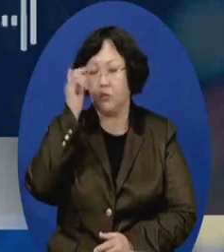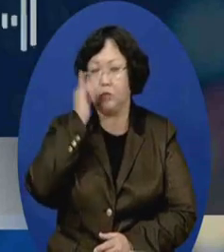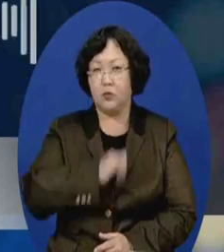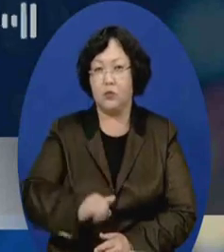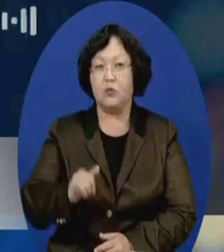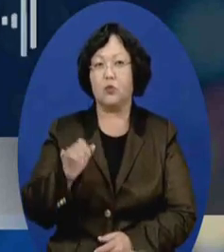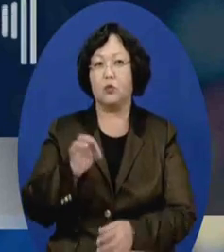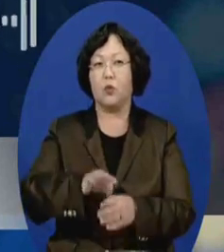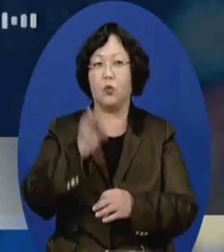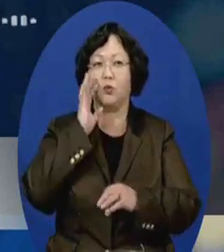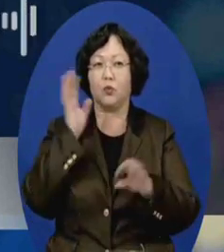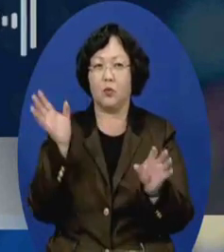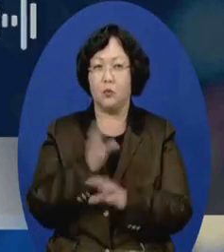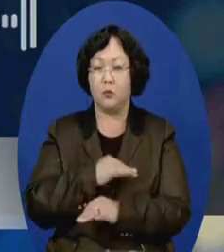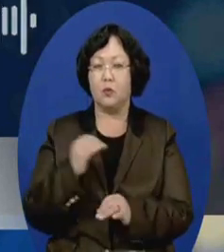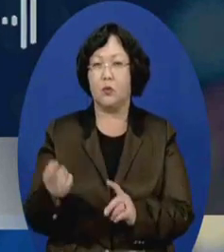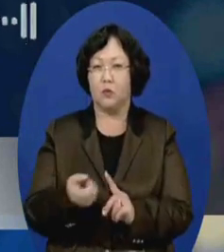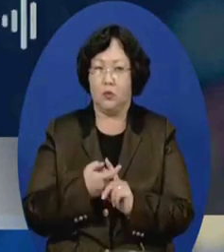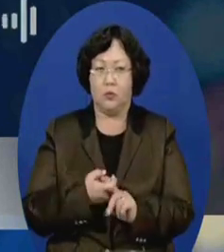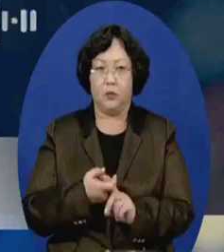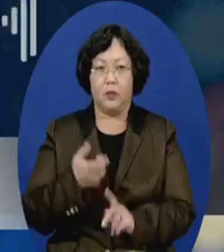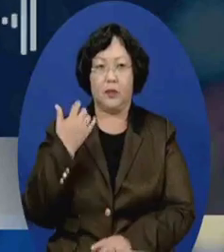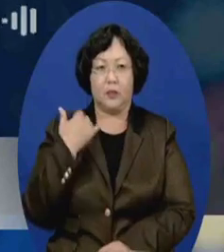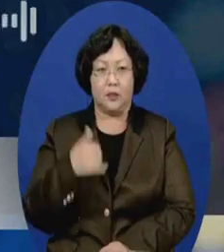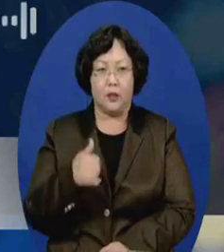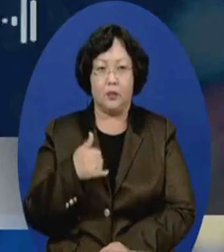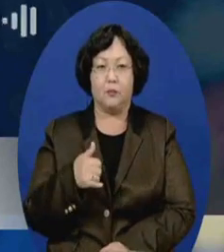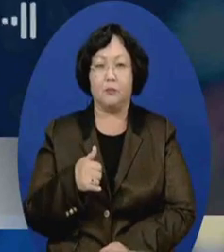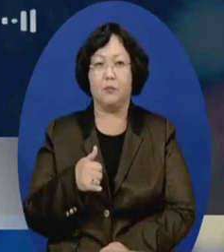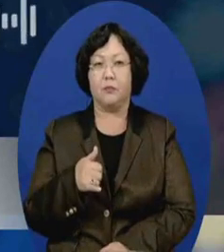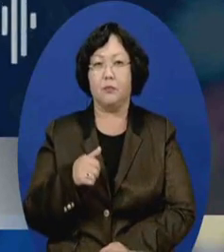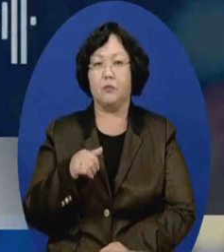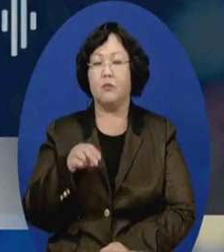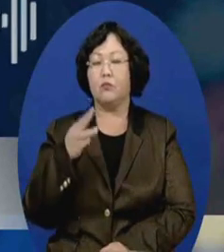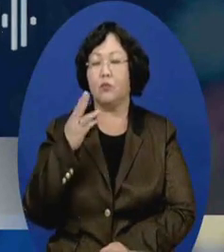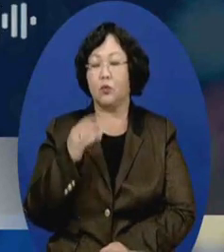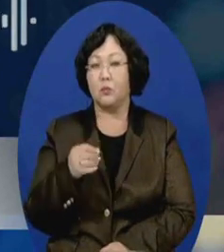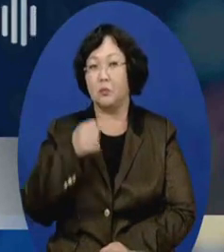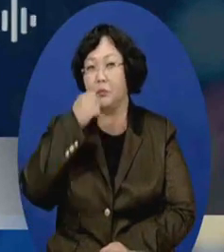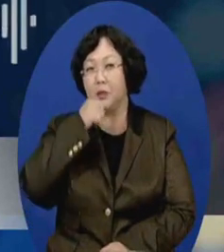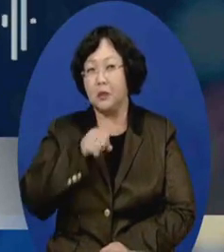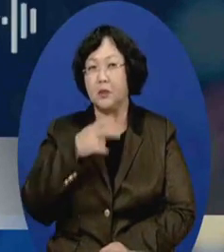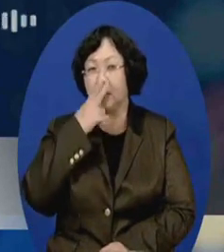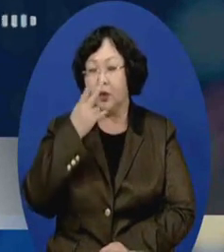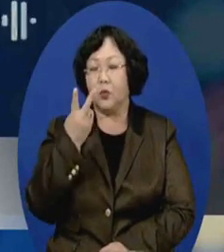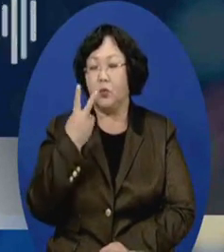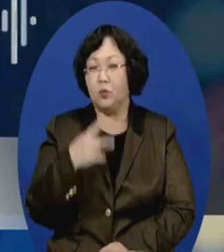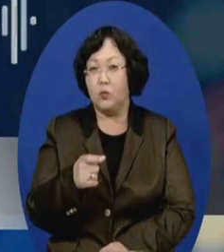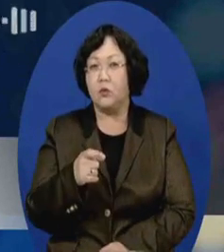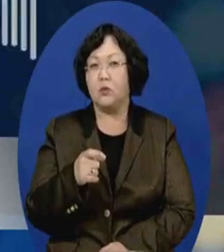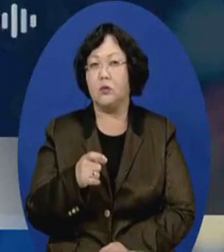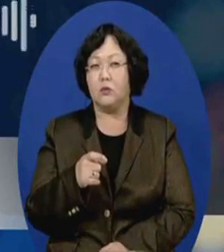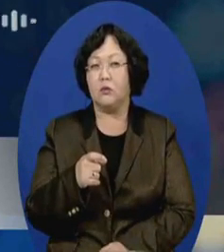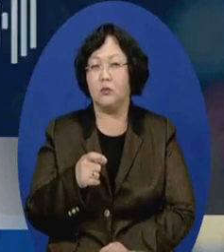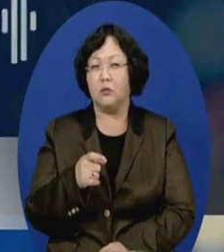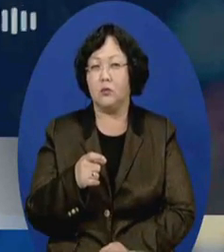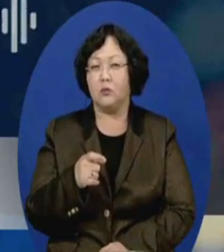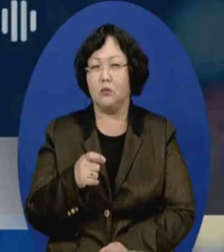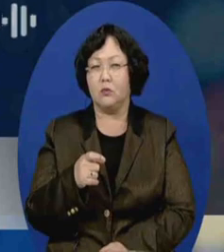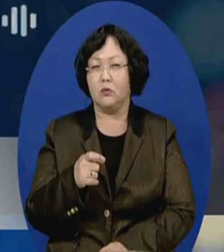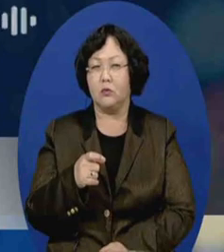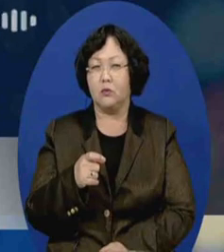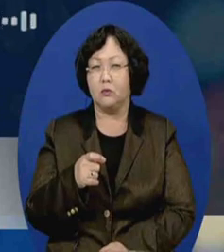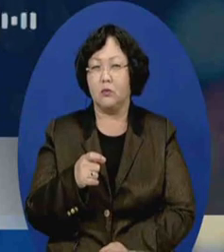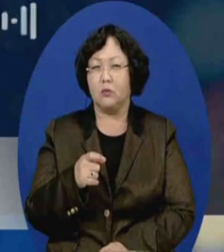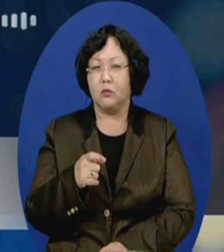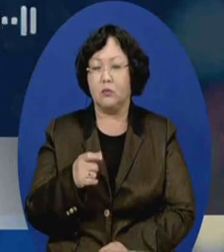тэг. Дотоод сонгуультай холбоотойгоор зарим одоо ашигтан муучууд бас бензиний жоохон үнийн өсөлт хомсдол бол үүсээ. Юуны экспорт